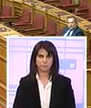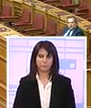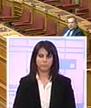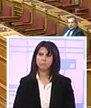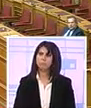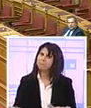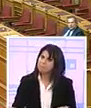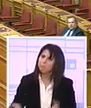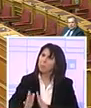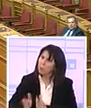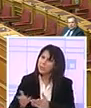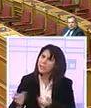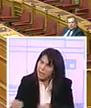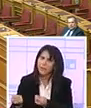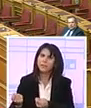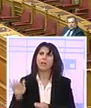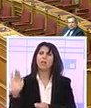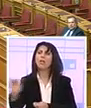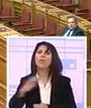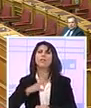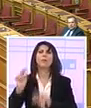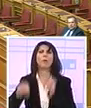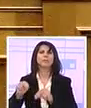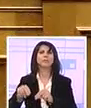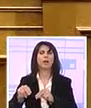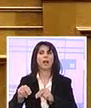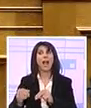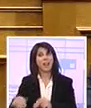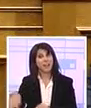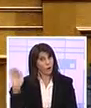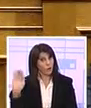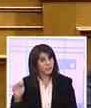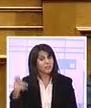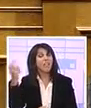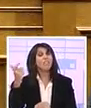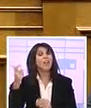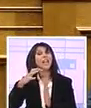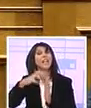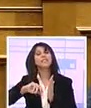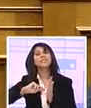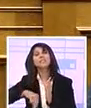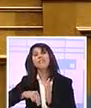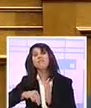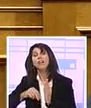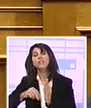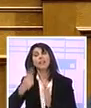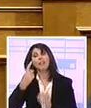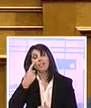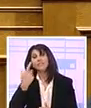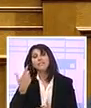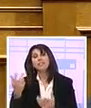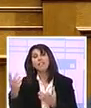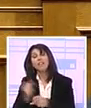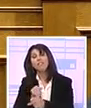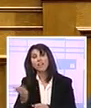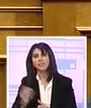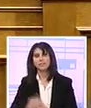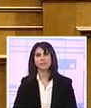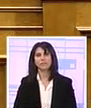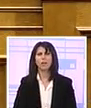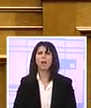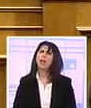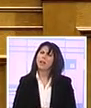Προχωρήστε λοιπόν στο δημοψήφισμα για την Δανειακή Σύμβαση. Να δείτε πόσα πίδια πιάνει ο σάκος. Όχι